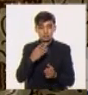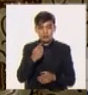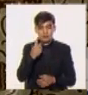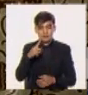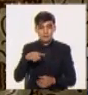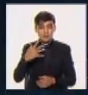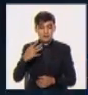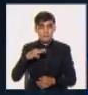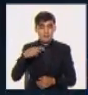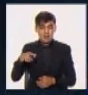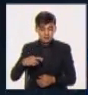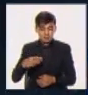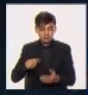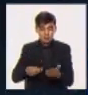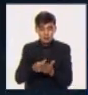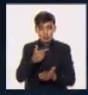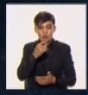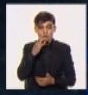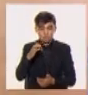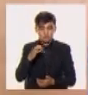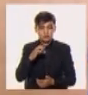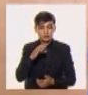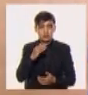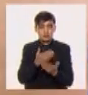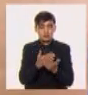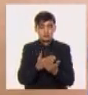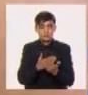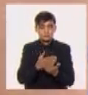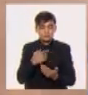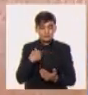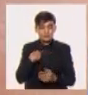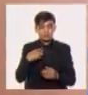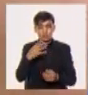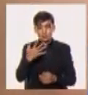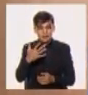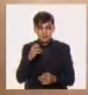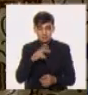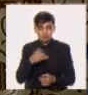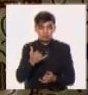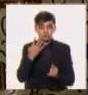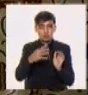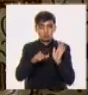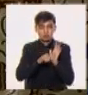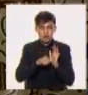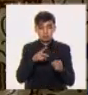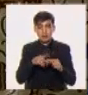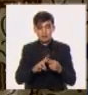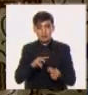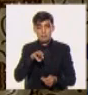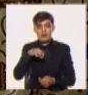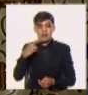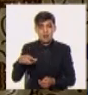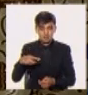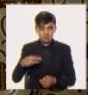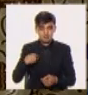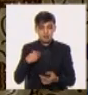1,5 миллиарда госпошлины. То есть я сейчас должна не 45 миллиардов, а 46,5 миллиардов. На что я буду жить тогда, если